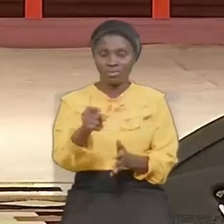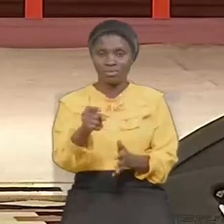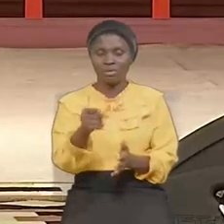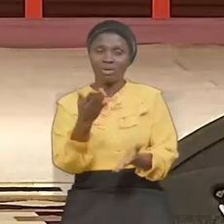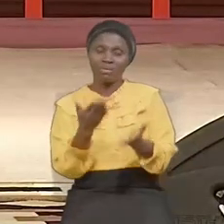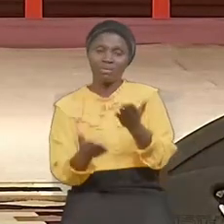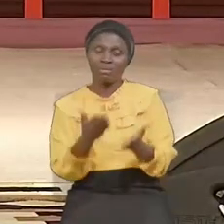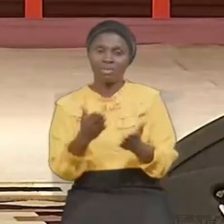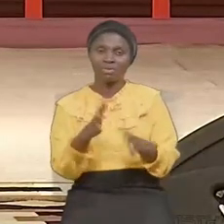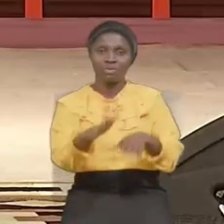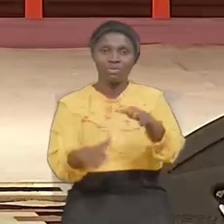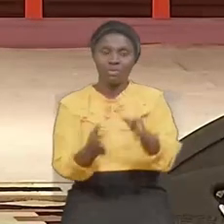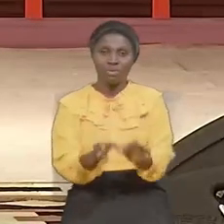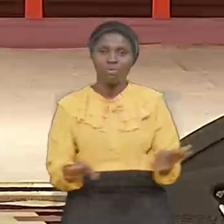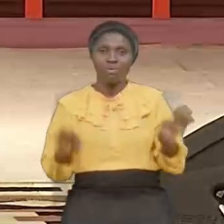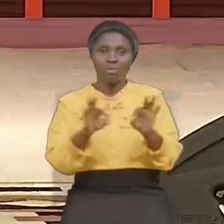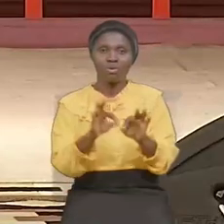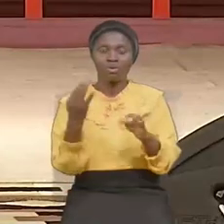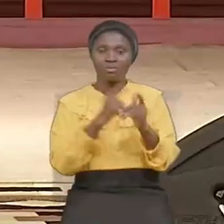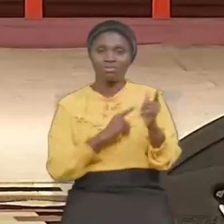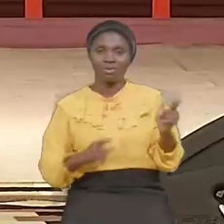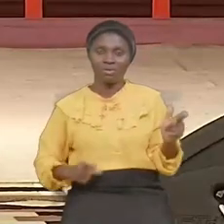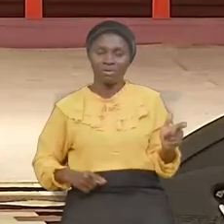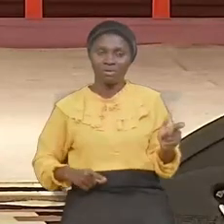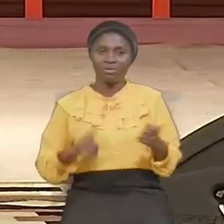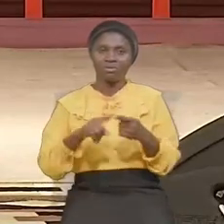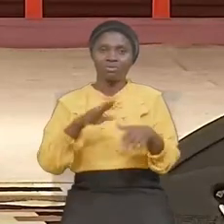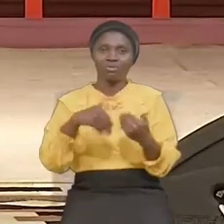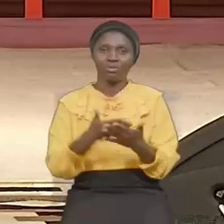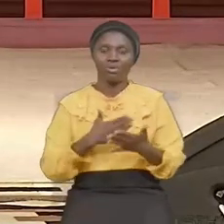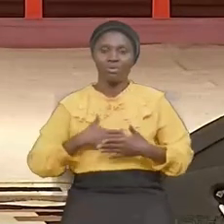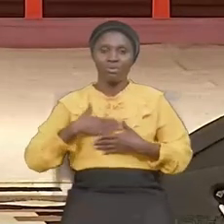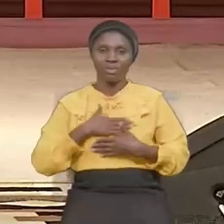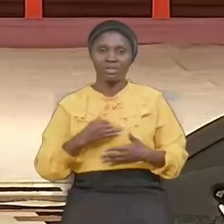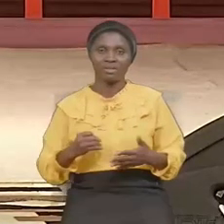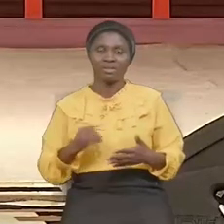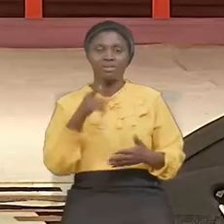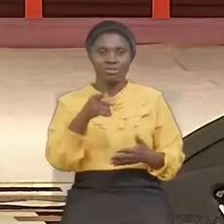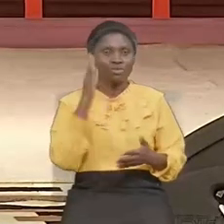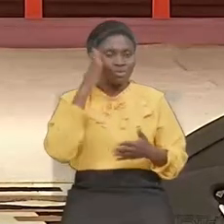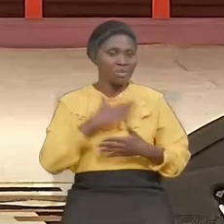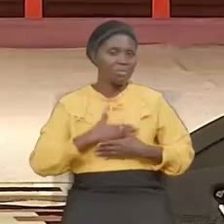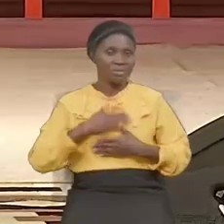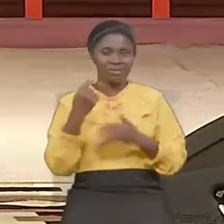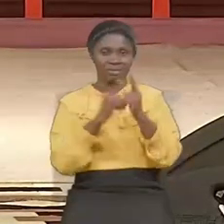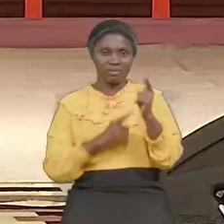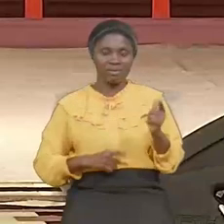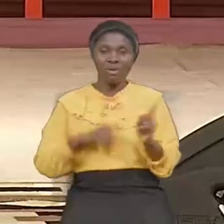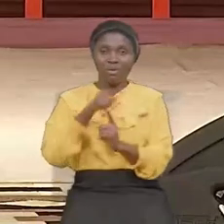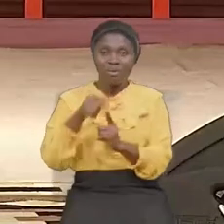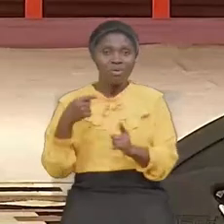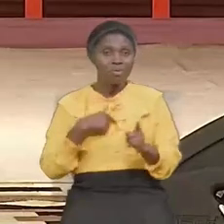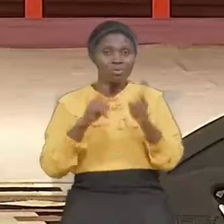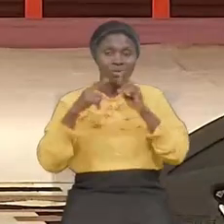Et pour marcher d'une manière digne du Seigneur et lui être entièrement agréable. Vous serez agréable au Seigneur. Quand nous parlons de la dignité,